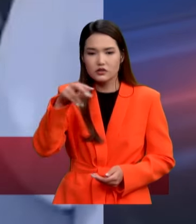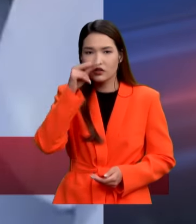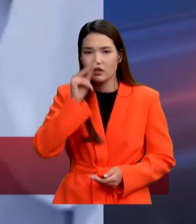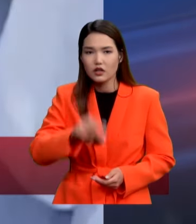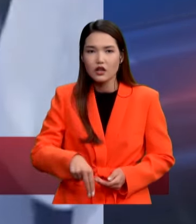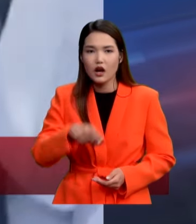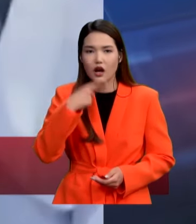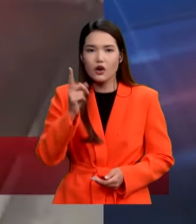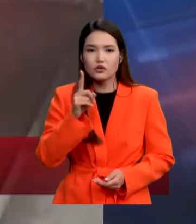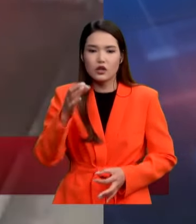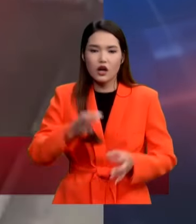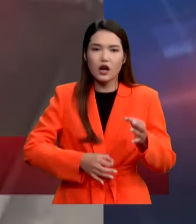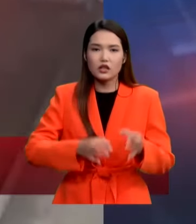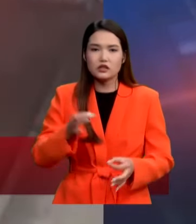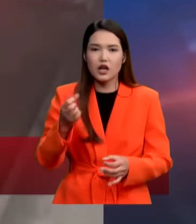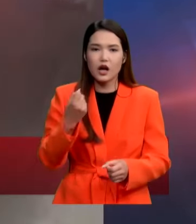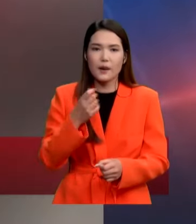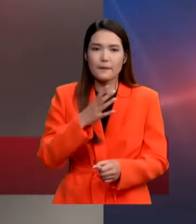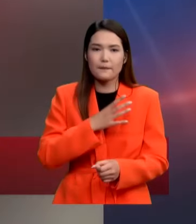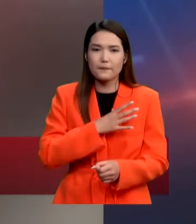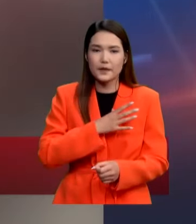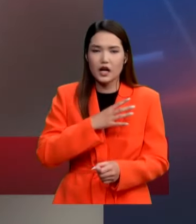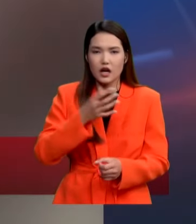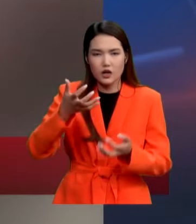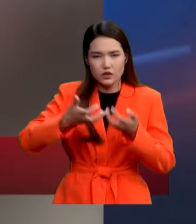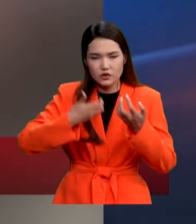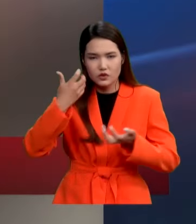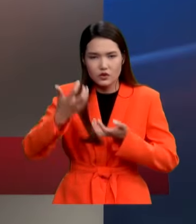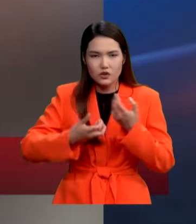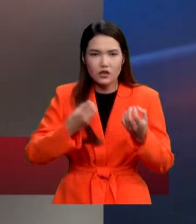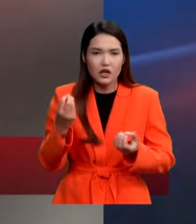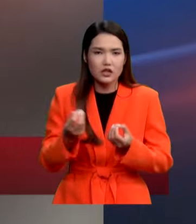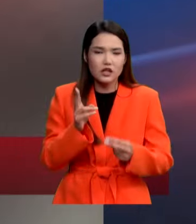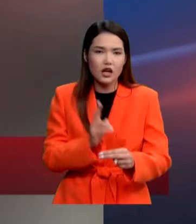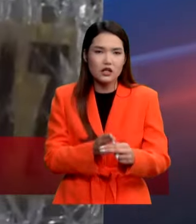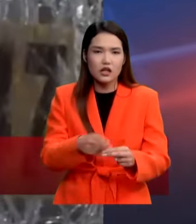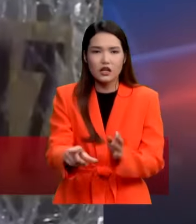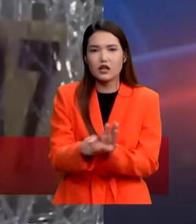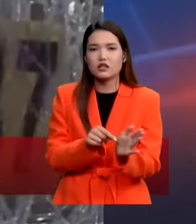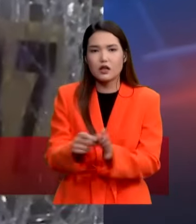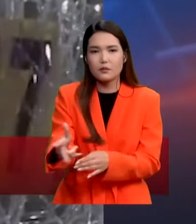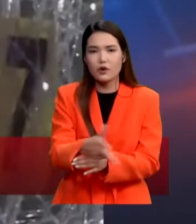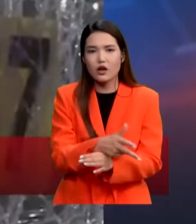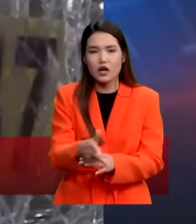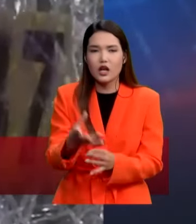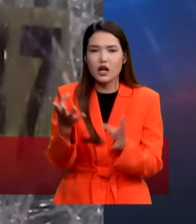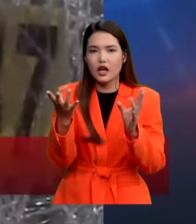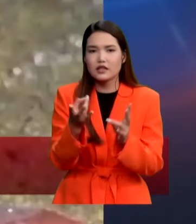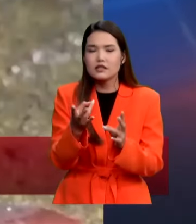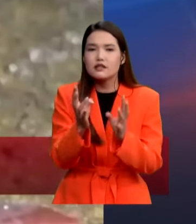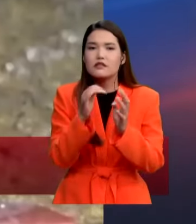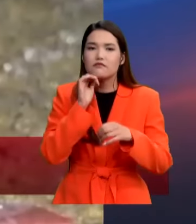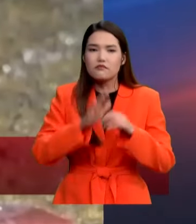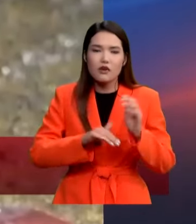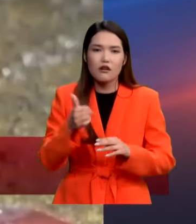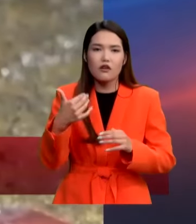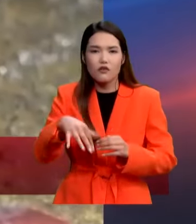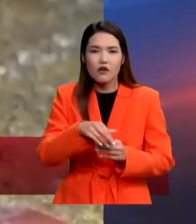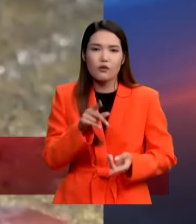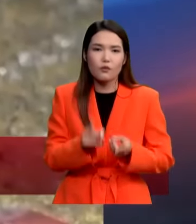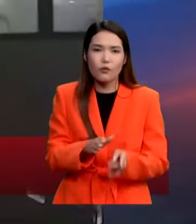Гособвинитель отметил, что судом были изучены все вещественные доказательства, записи с видеокамер, результаты экспертиз. Они